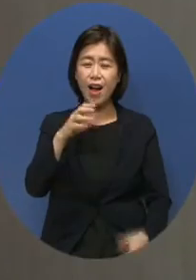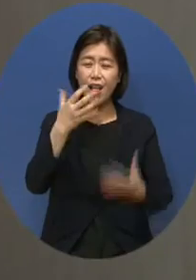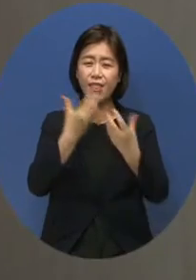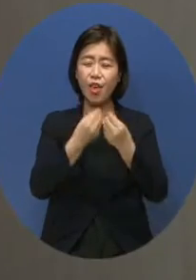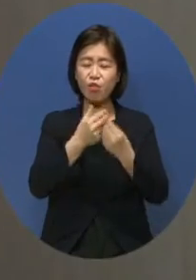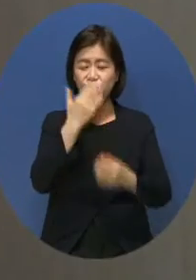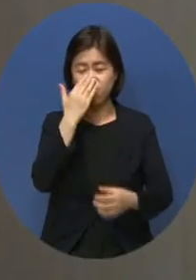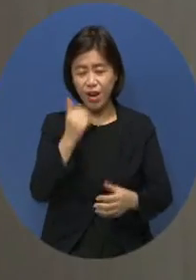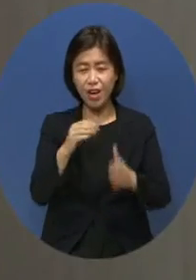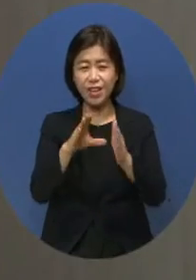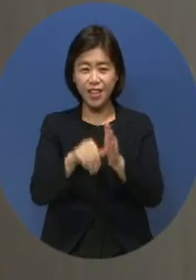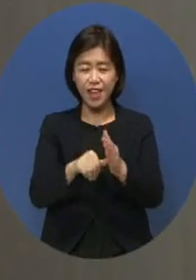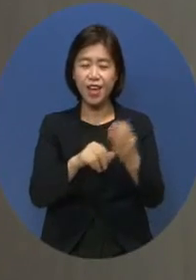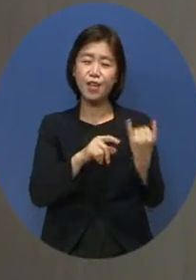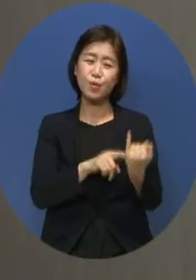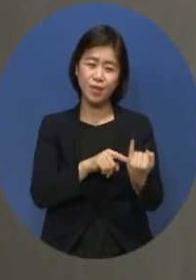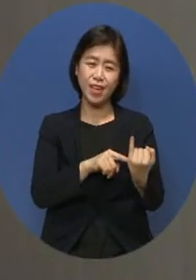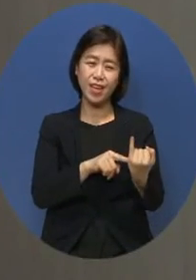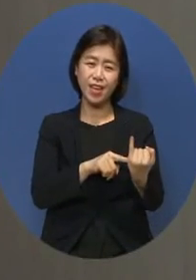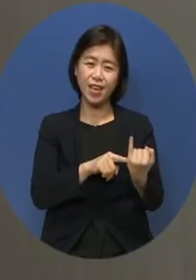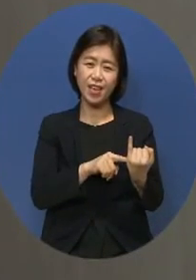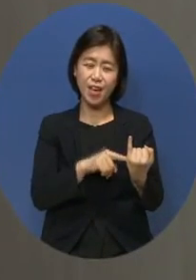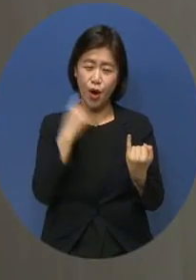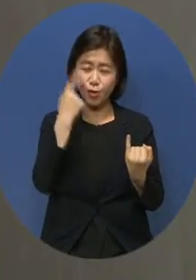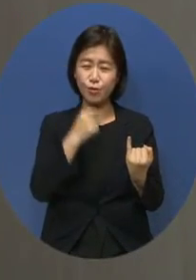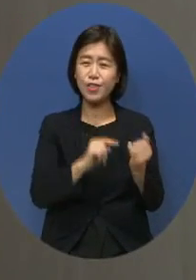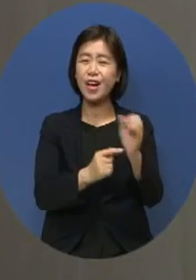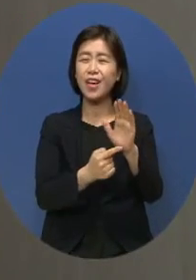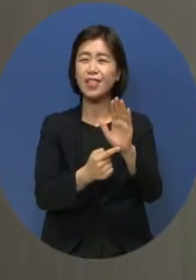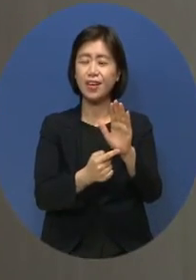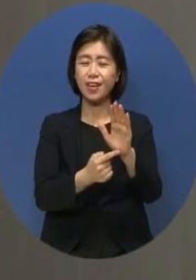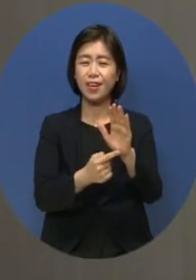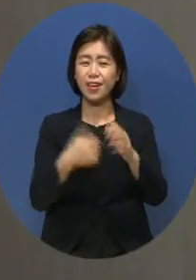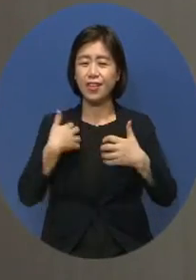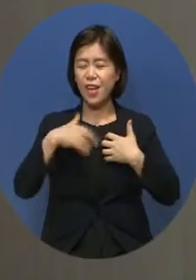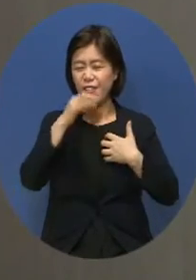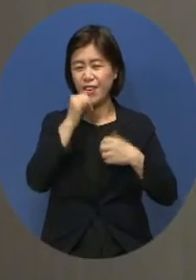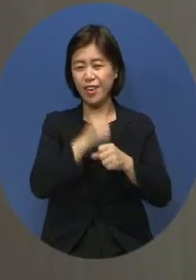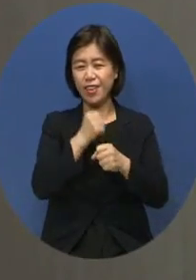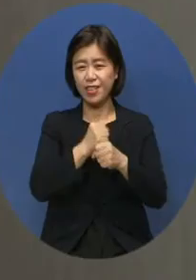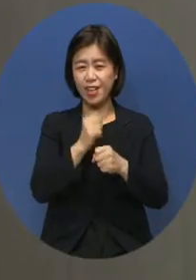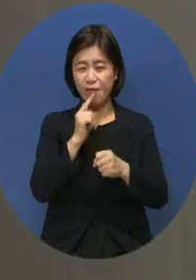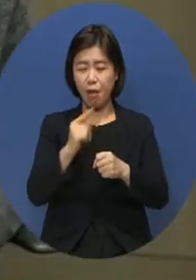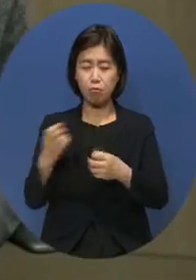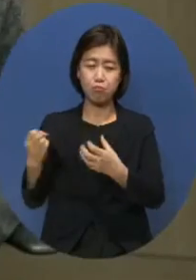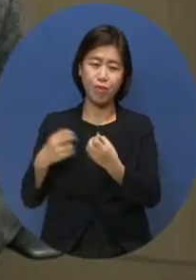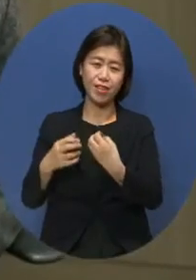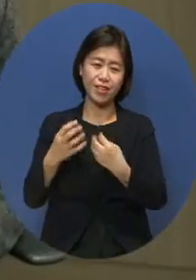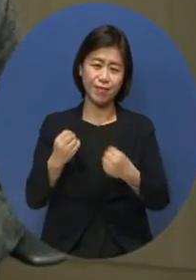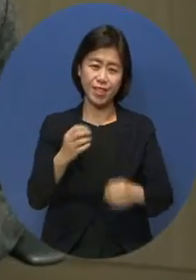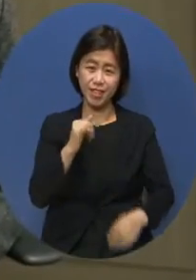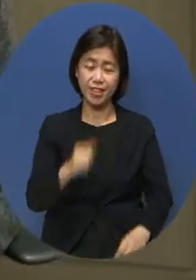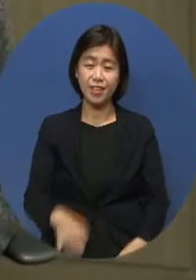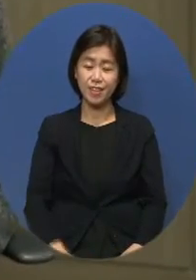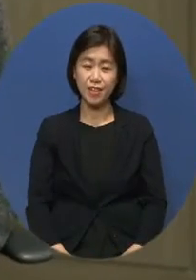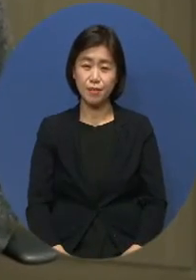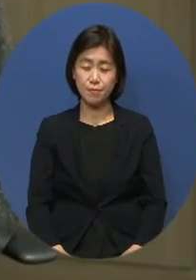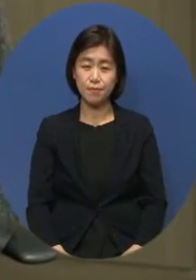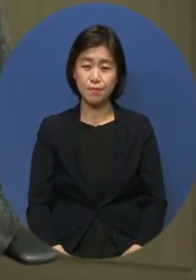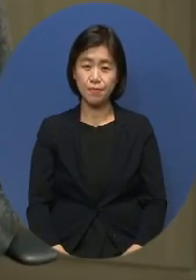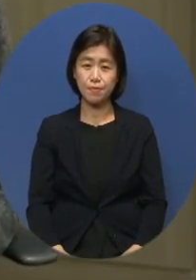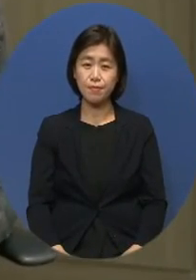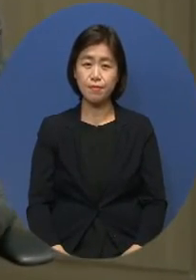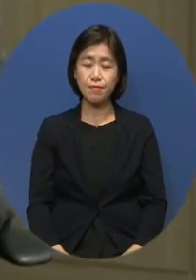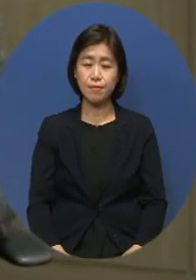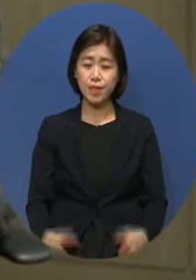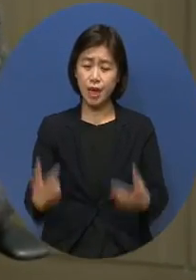다들 사실 이제 굉장히 생활 안에서 네. 이렇게 함께 탈시설을 해서 살아가는 것에 대해서 걱정을 많이 했었던 친구들이